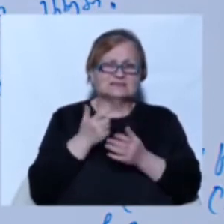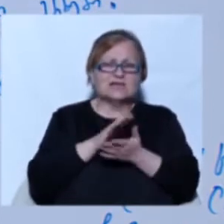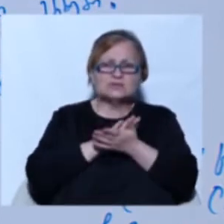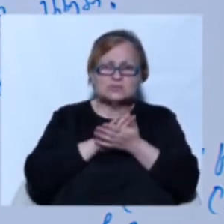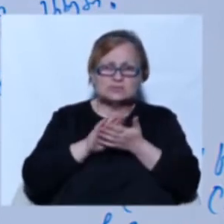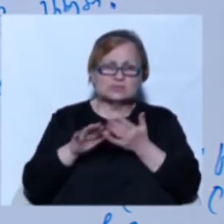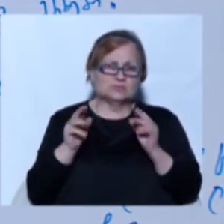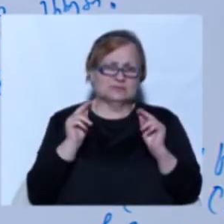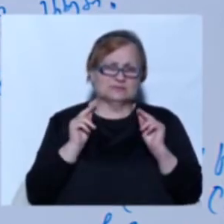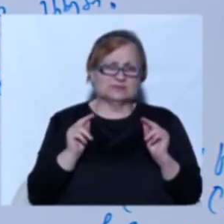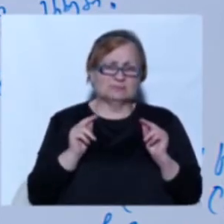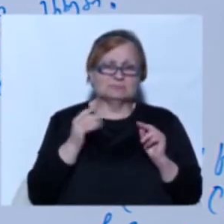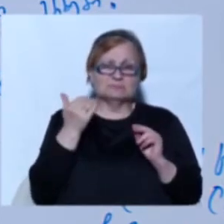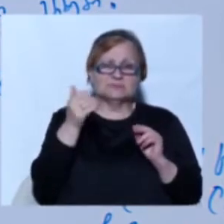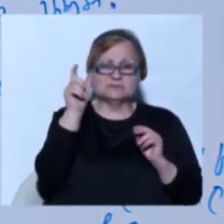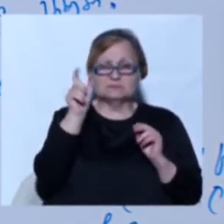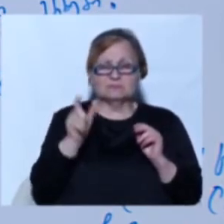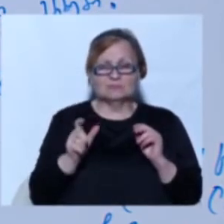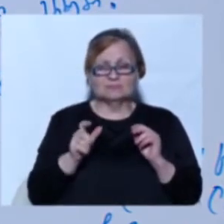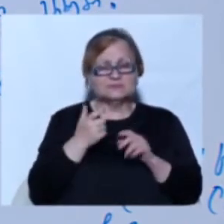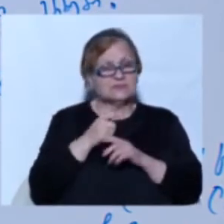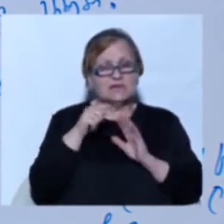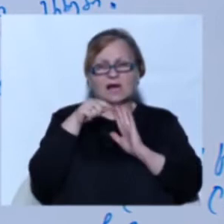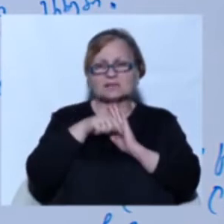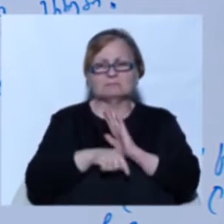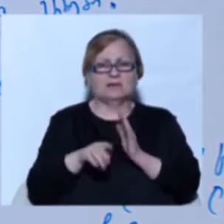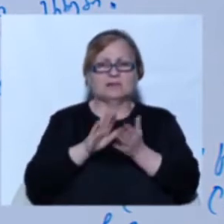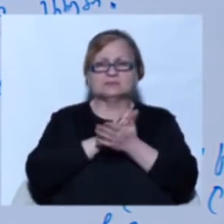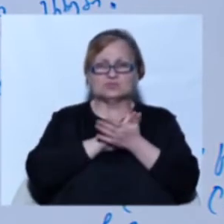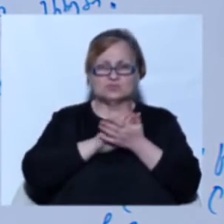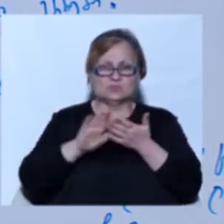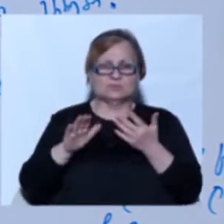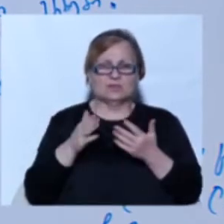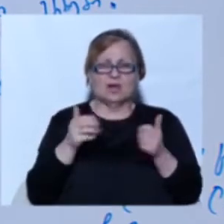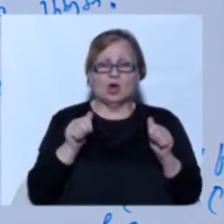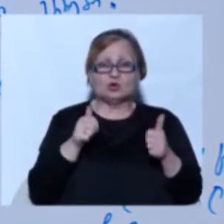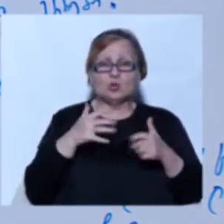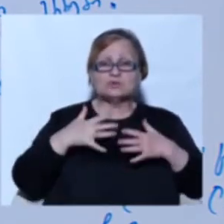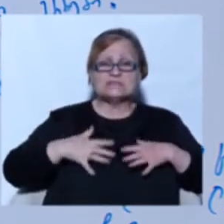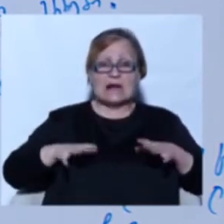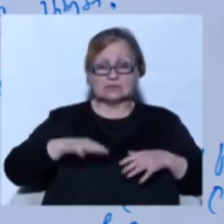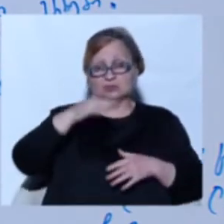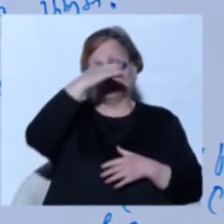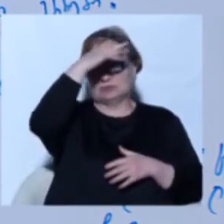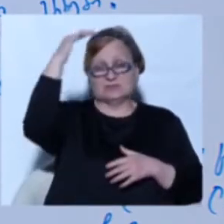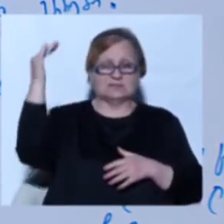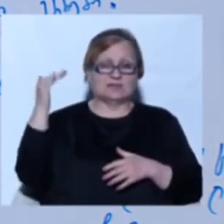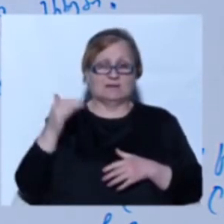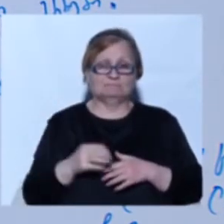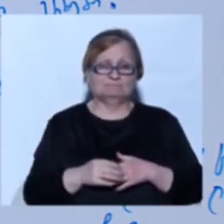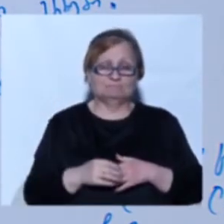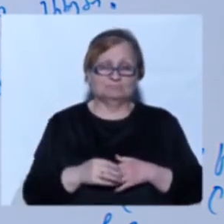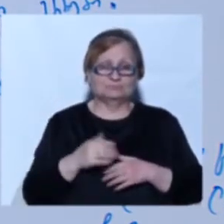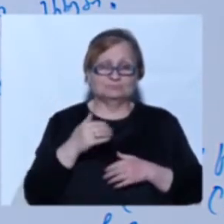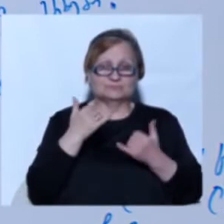ლექსებში. Მისი პოეზია ისეთივე ღრმა და სუფთა, როგორიც ქართულიც, სადა მე არ შემიძლია არ წაგიკითხოთ თქვენ